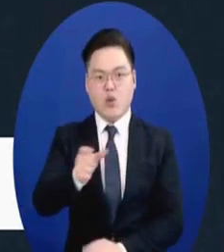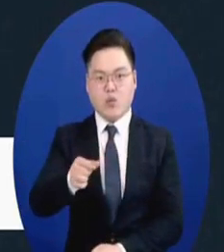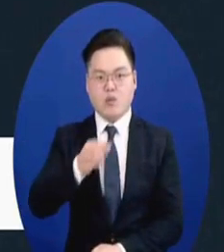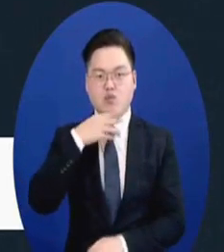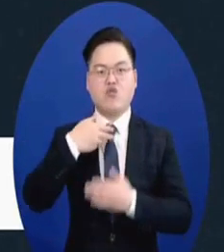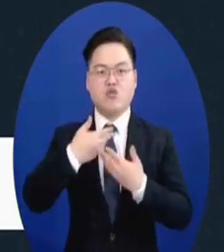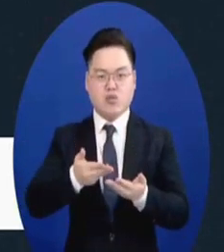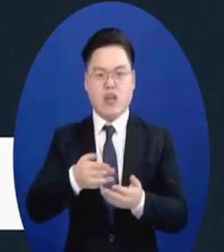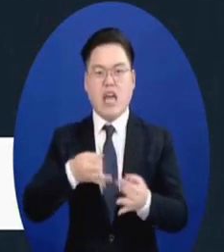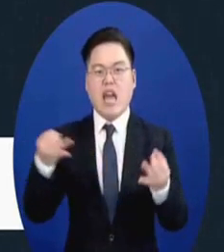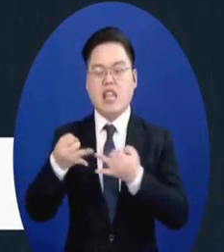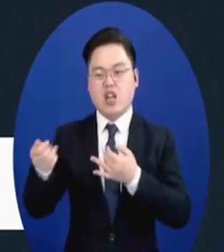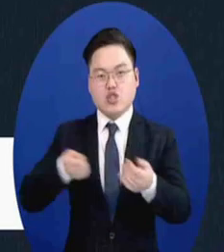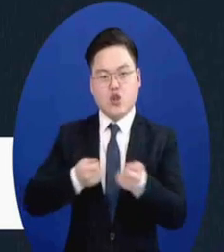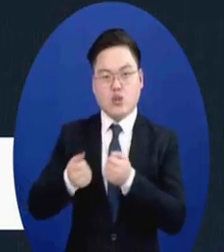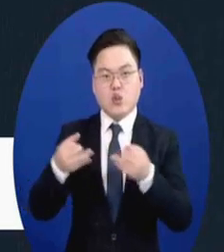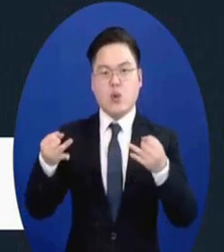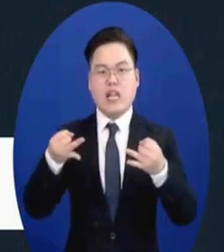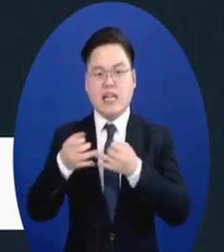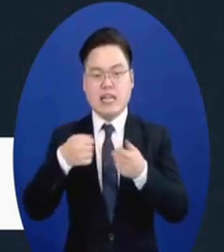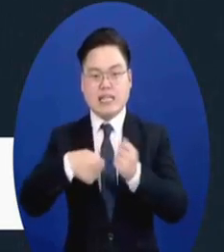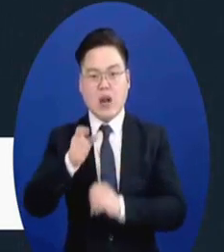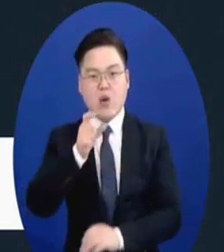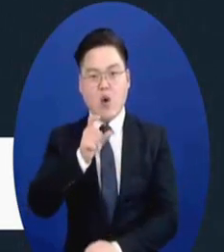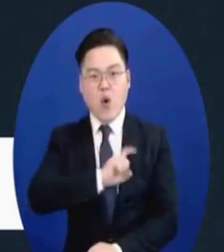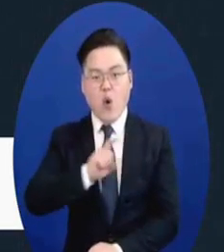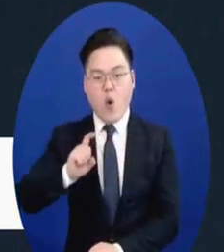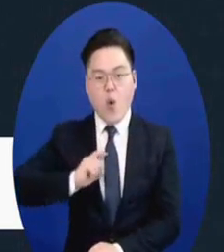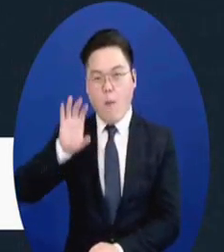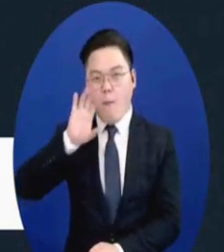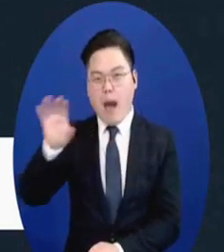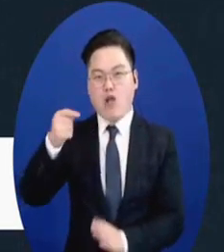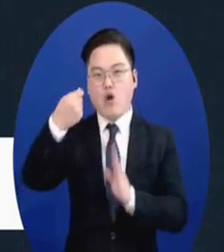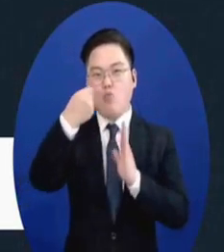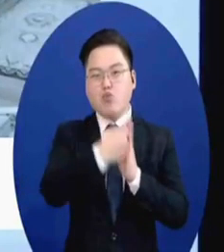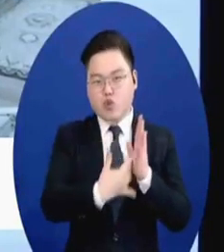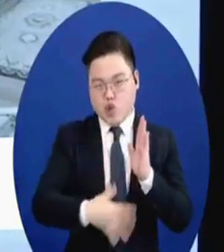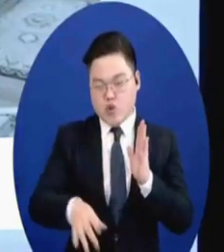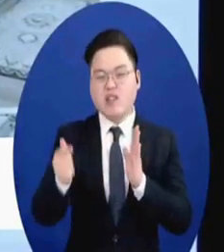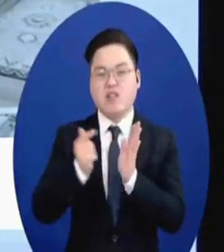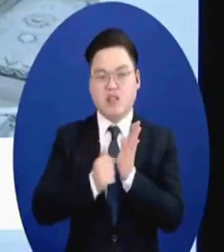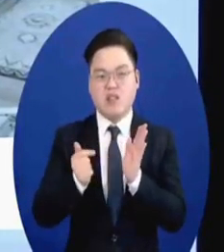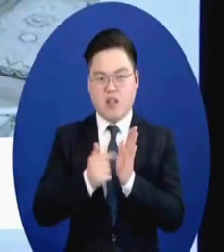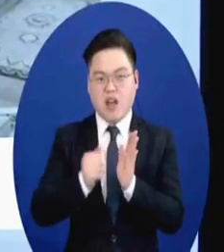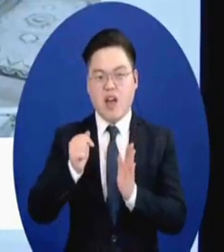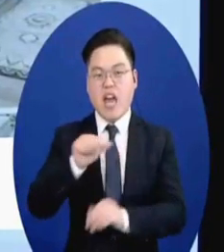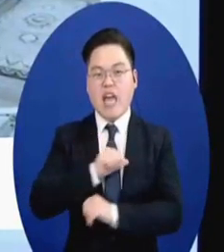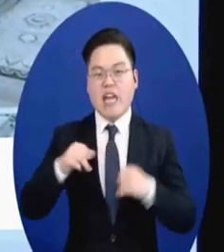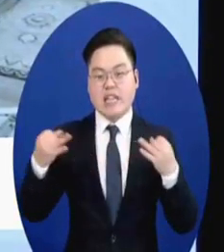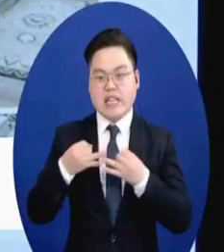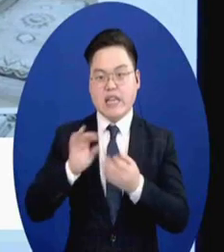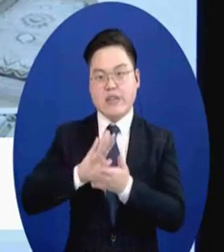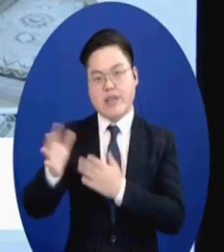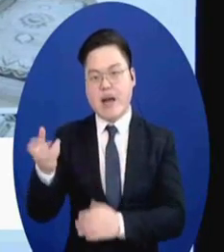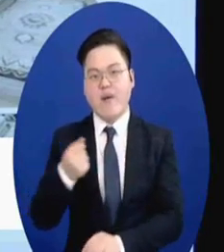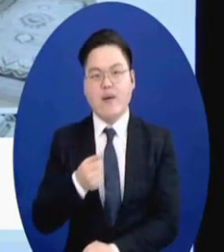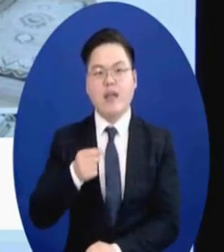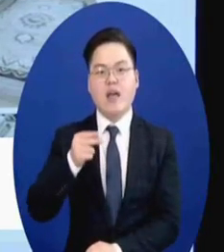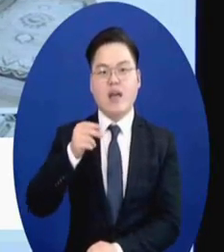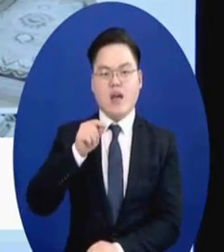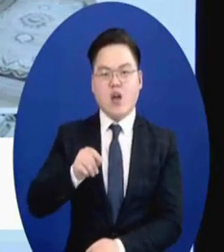худалдааг зохицуулах интернетээр үйлчилгээ эрхэлж байгаа хувь хүн аж ахуйн нэгжийг бүртгэлжүүлэх шаардлагатай байна. Иргэд цахимаар худалдан авахдаа нэр хүндтэй тогтвортой